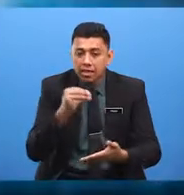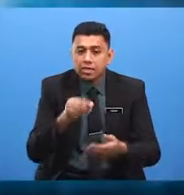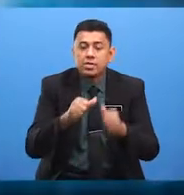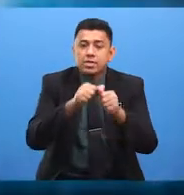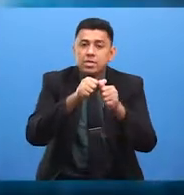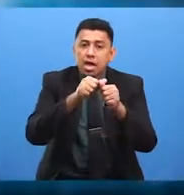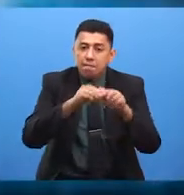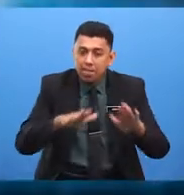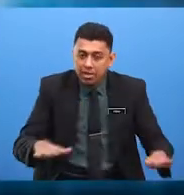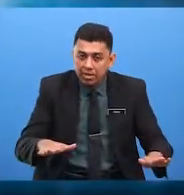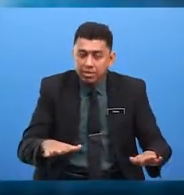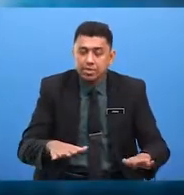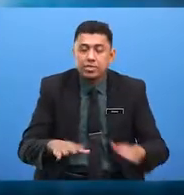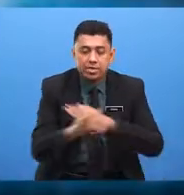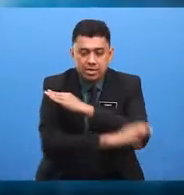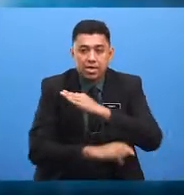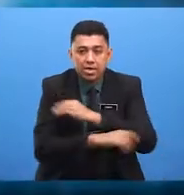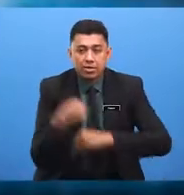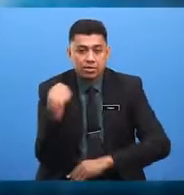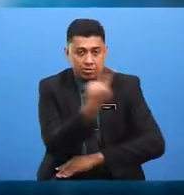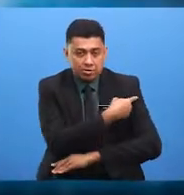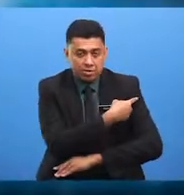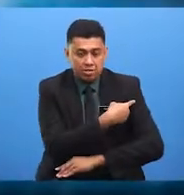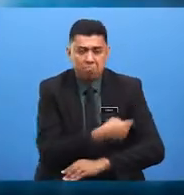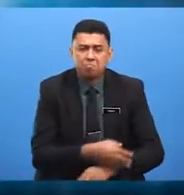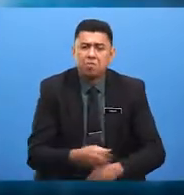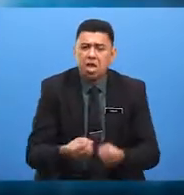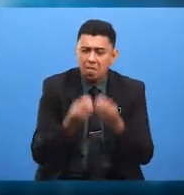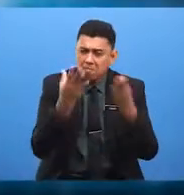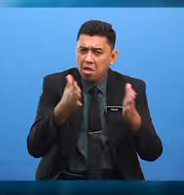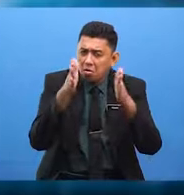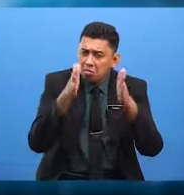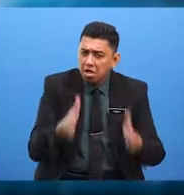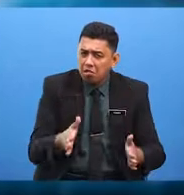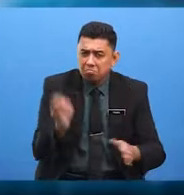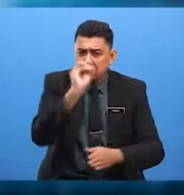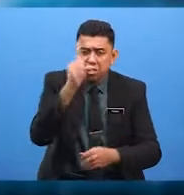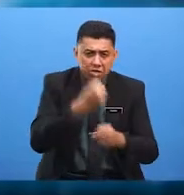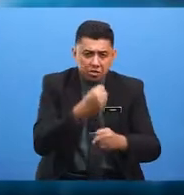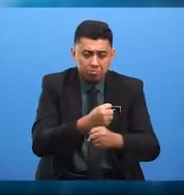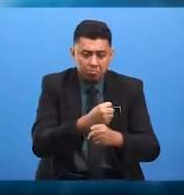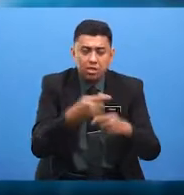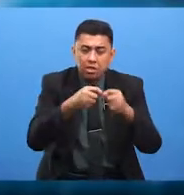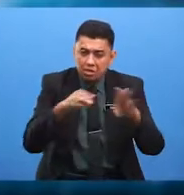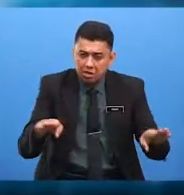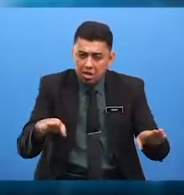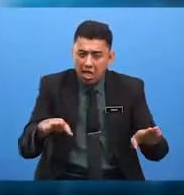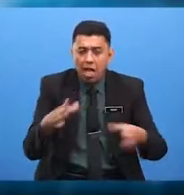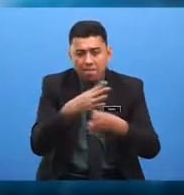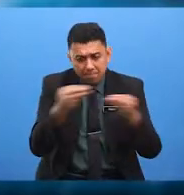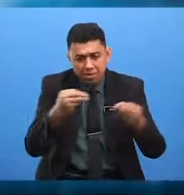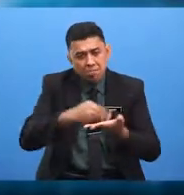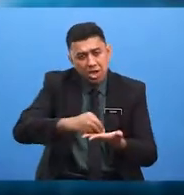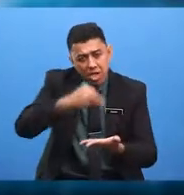bayangkan kalau ramai dari kalangan pemuda-pemudi yang tidak mendapat pekerjaan setelah tamat pengajian